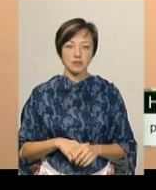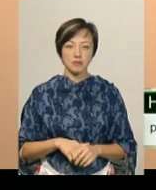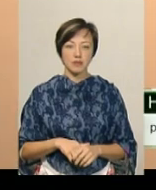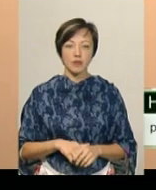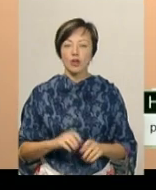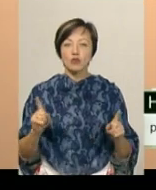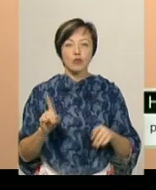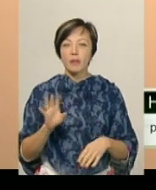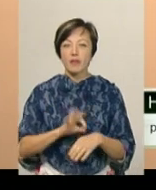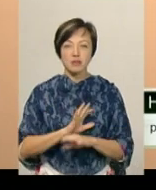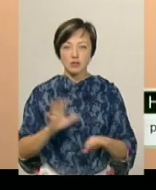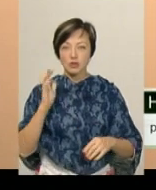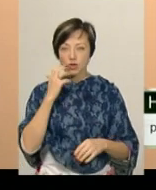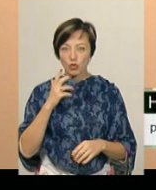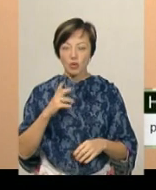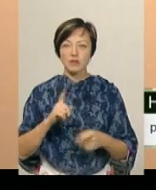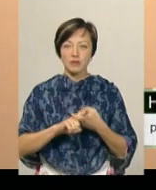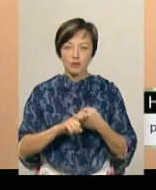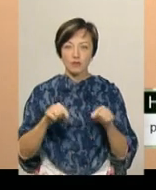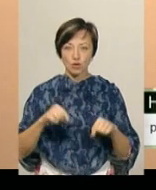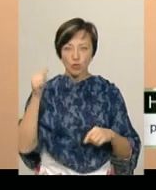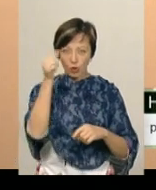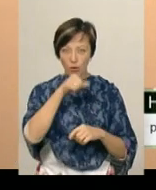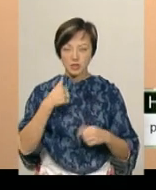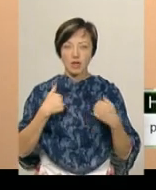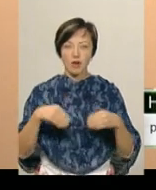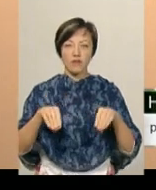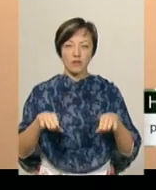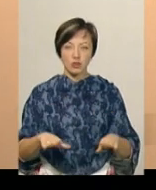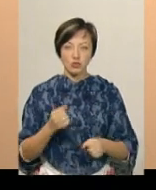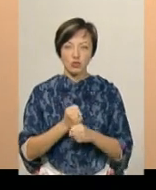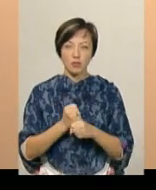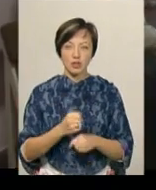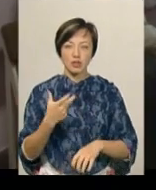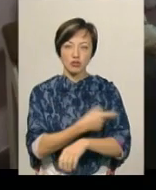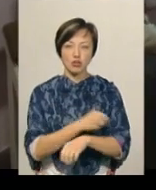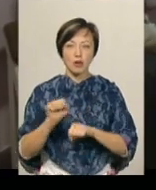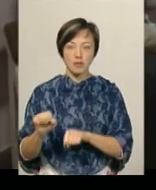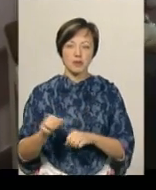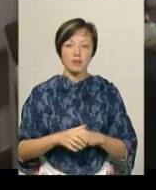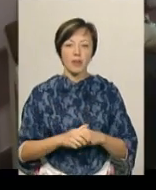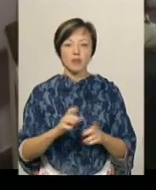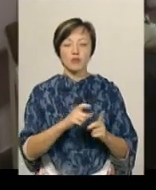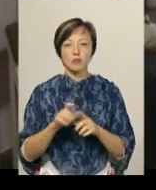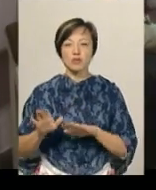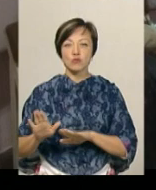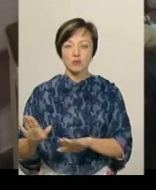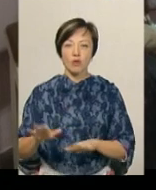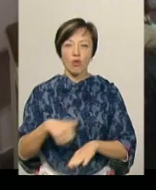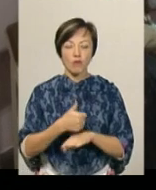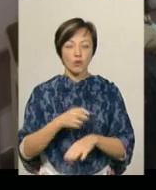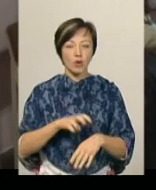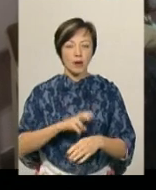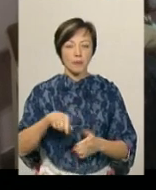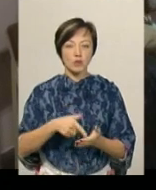Щоб не захворіти, серйозні штами йдуть в цьому році, тому я вирішила зробити щеплення. За словами заступниці головного лікаря